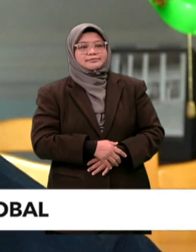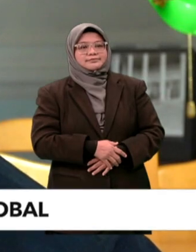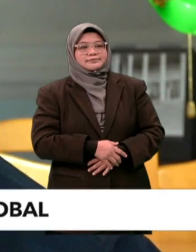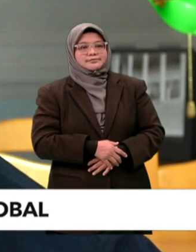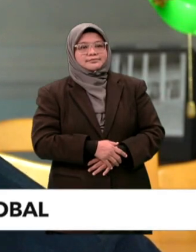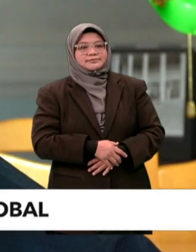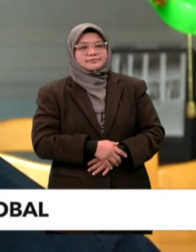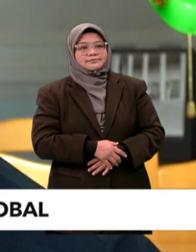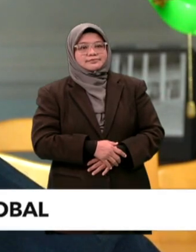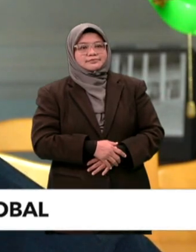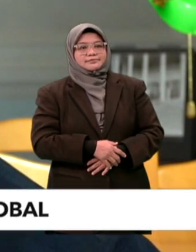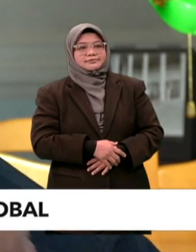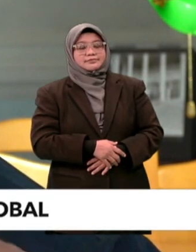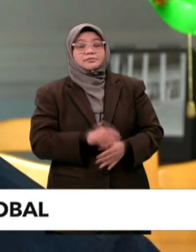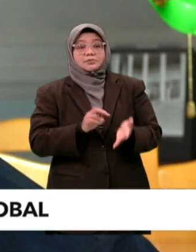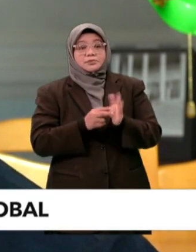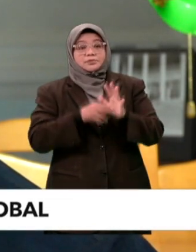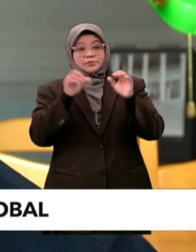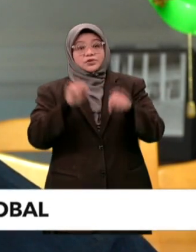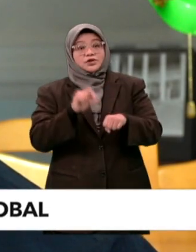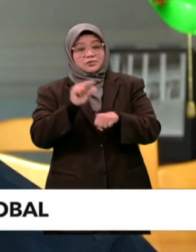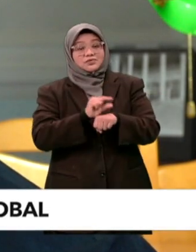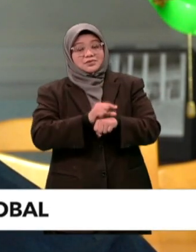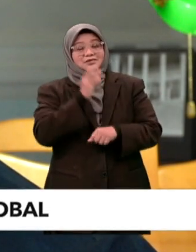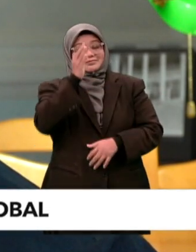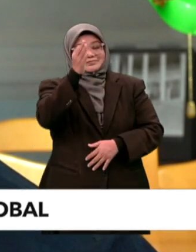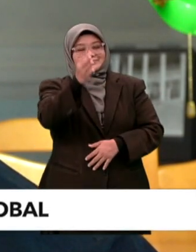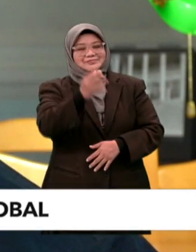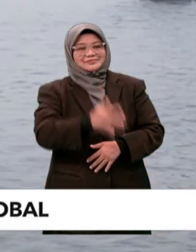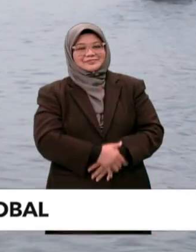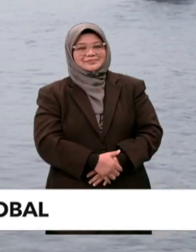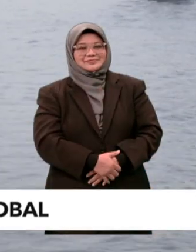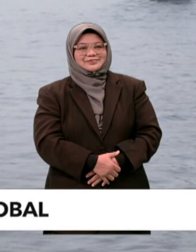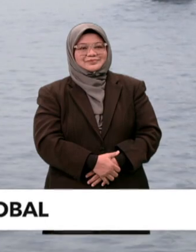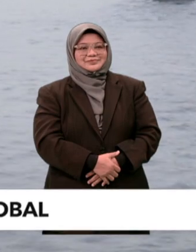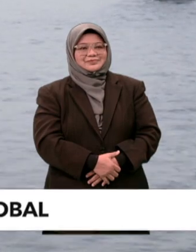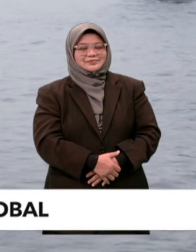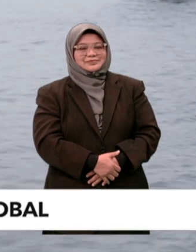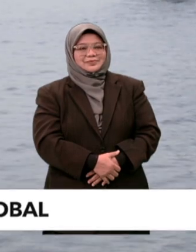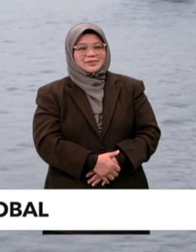mereka boleh gunakan nanti juga ya